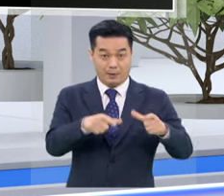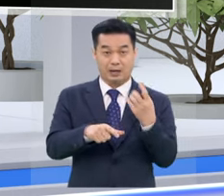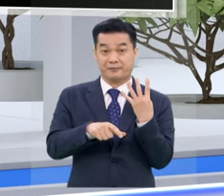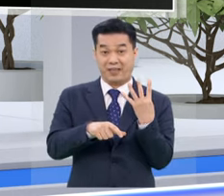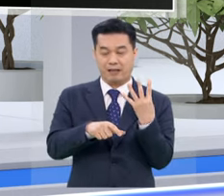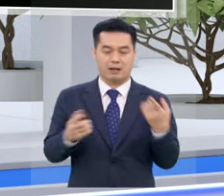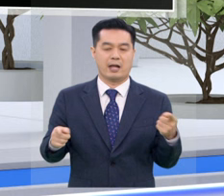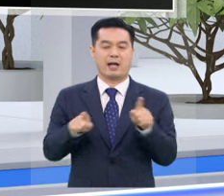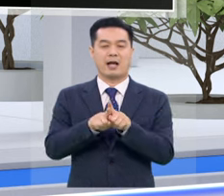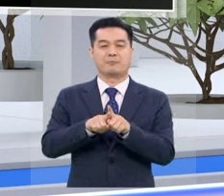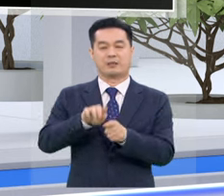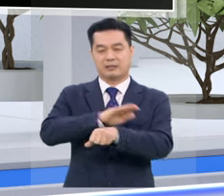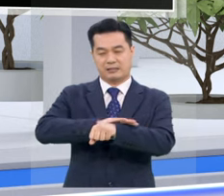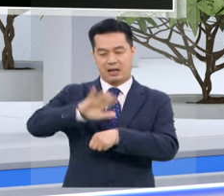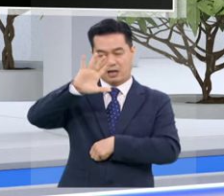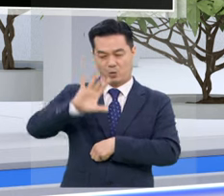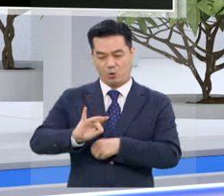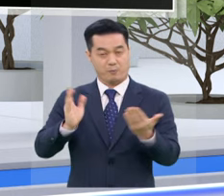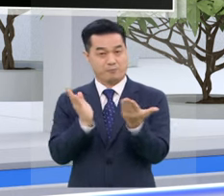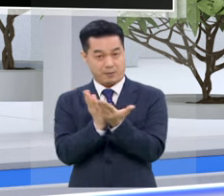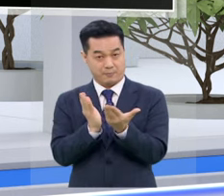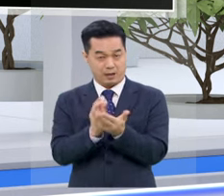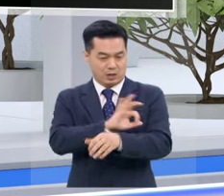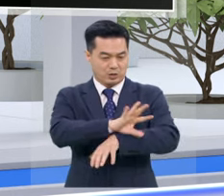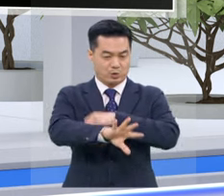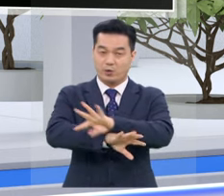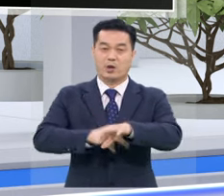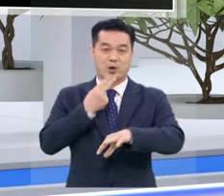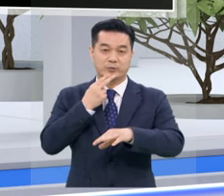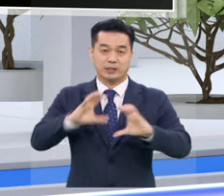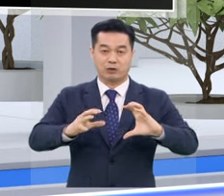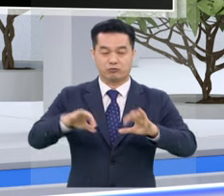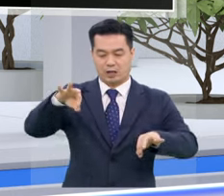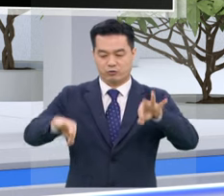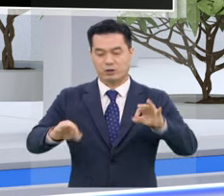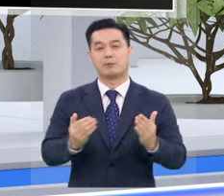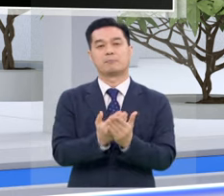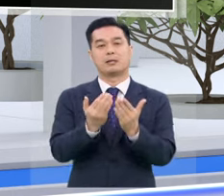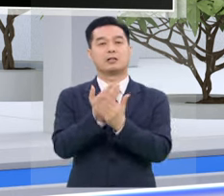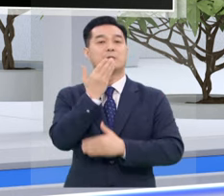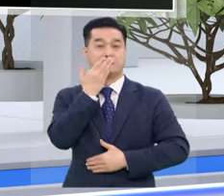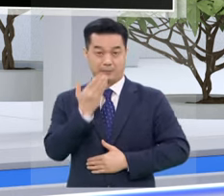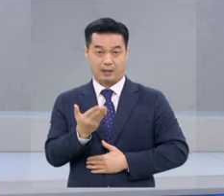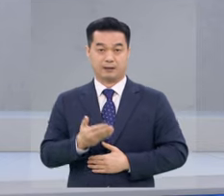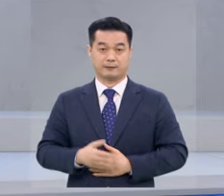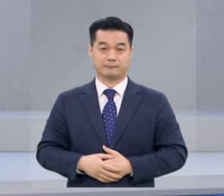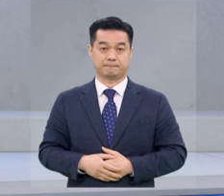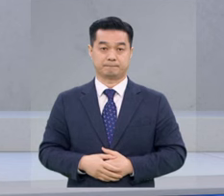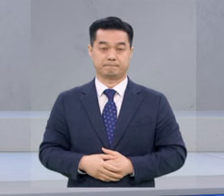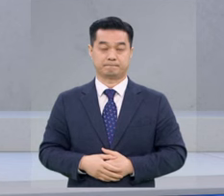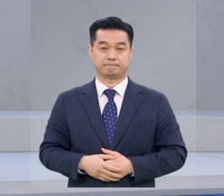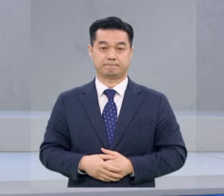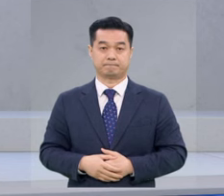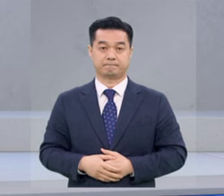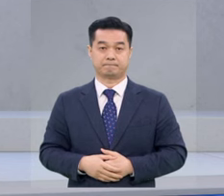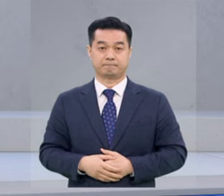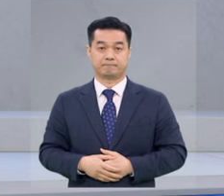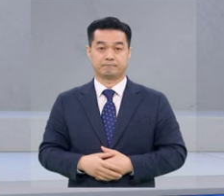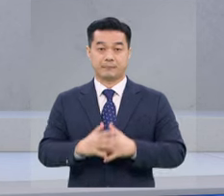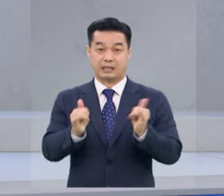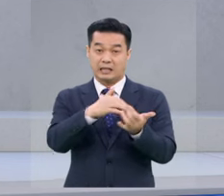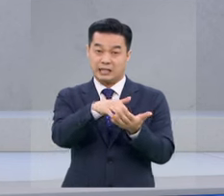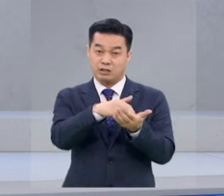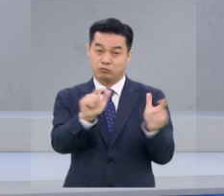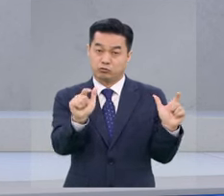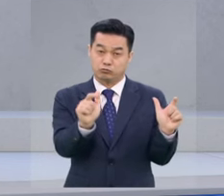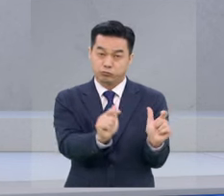함께 이루어져야 소외되는 곳 없이 국가균형 발전을 이룰 수 있을 것입니다 인구규모